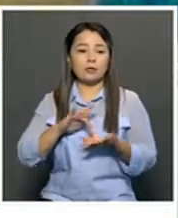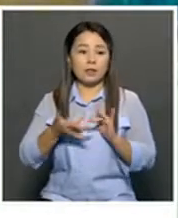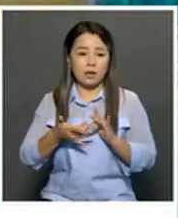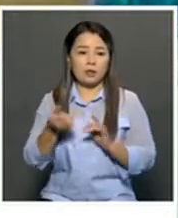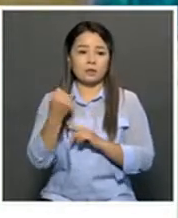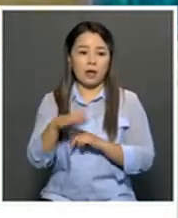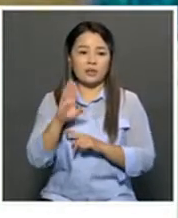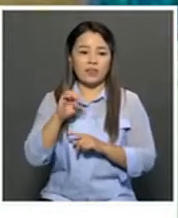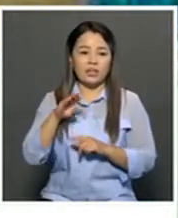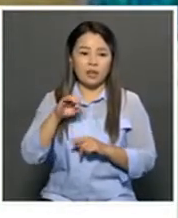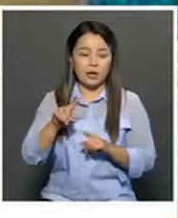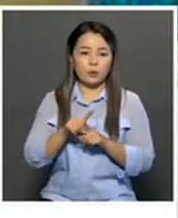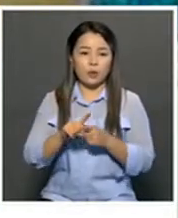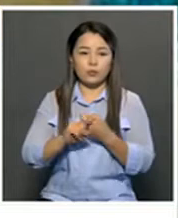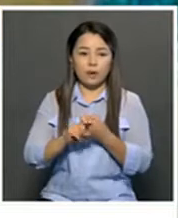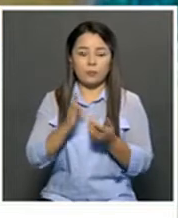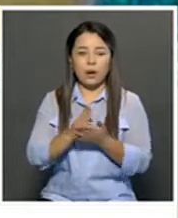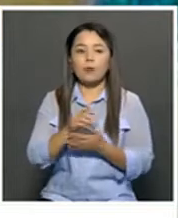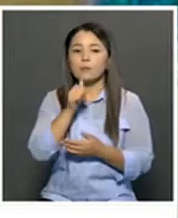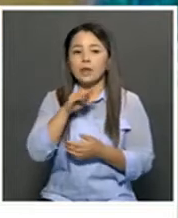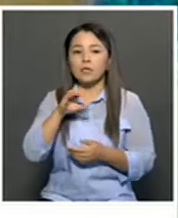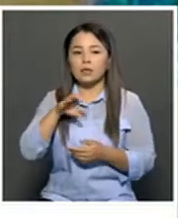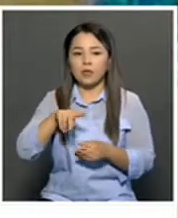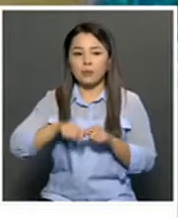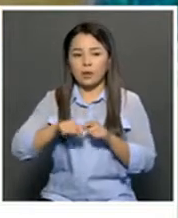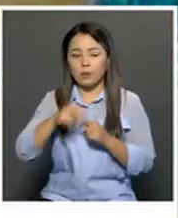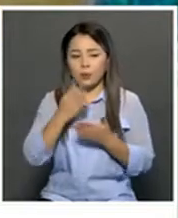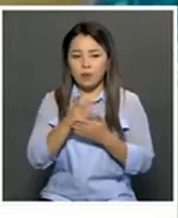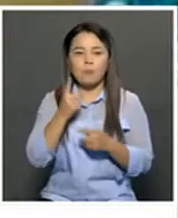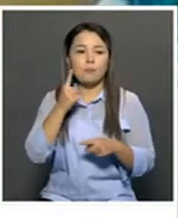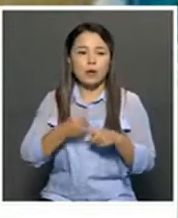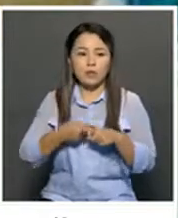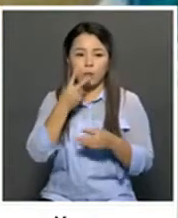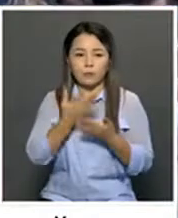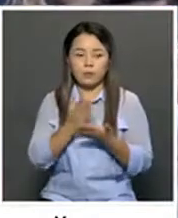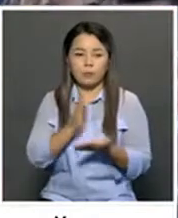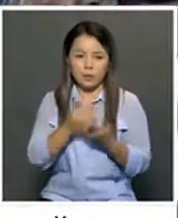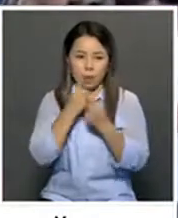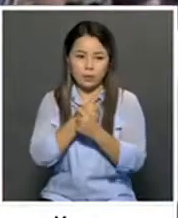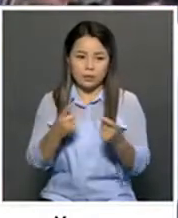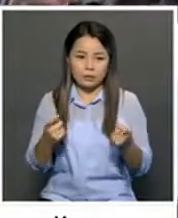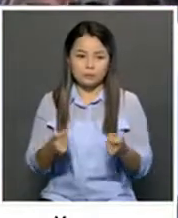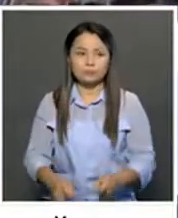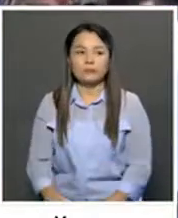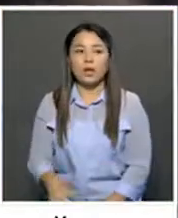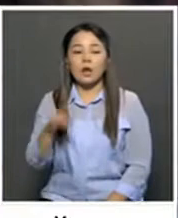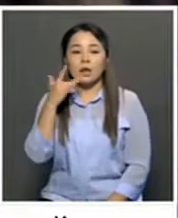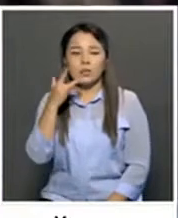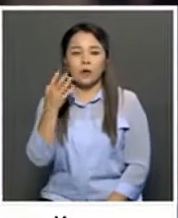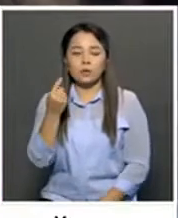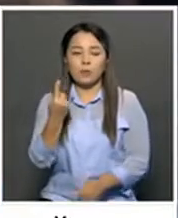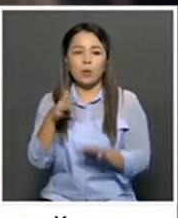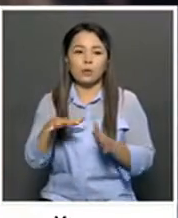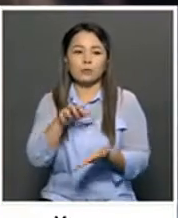парақшасында COVID-19-ға молекулалық тест тапсырып, позитивті нәтиже көрсеткенін хабарлады. Құрама Штаттар әлі бірінші орында.